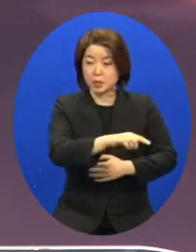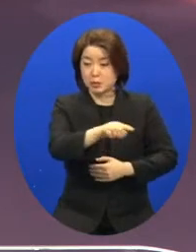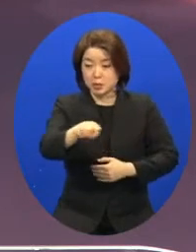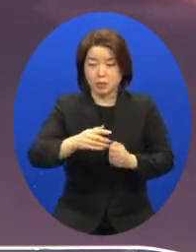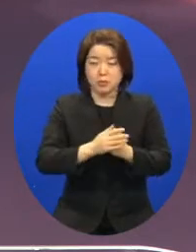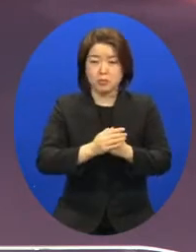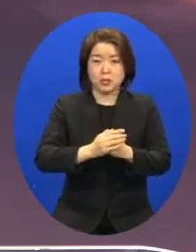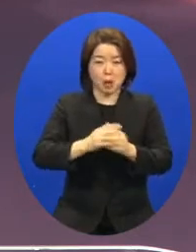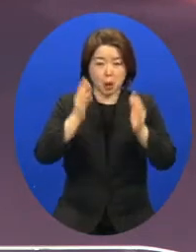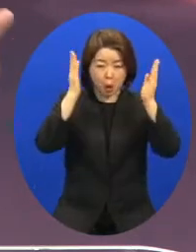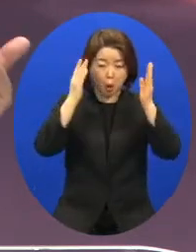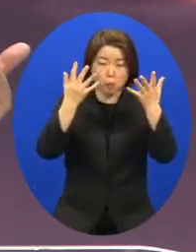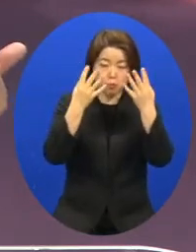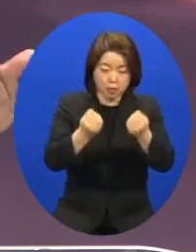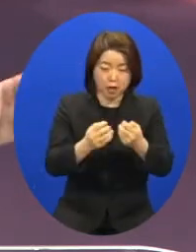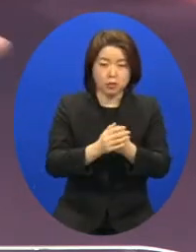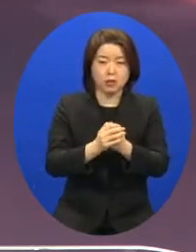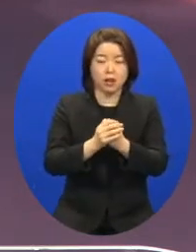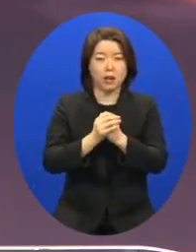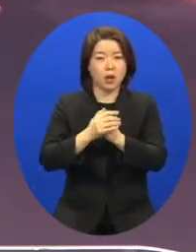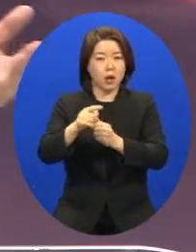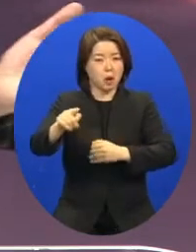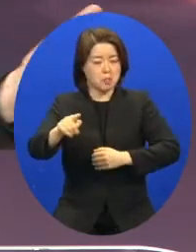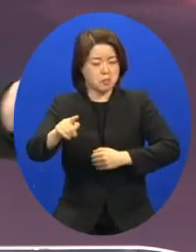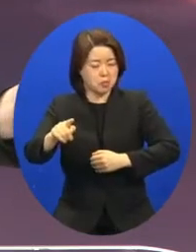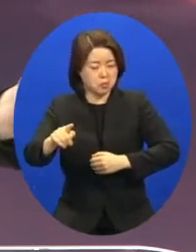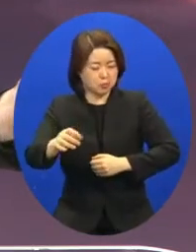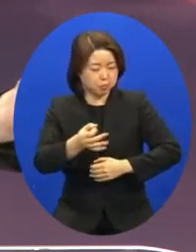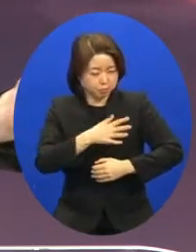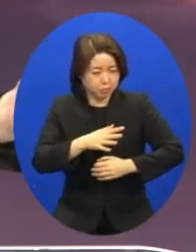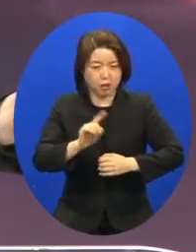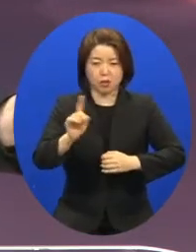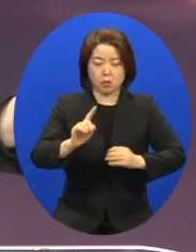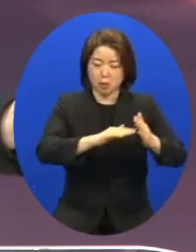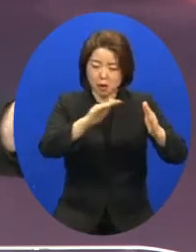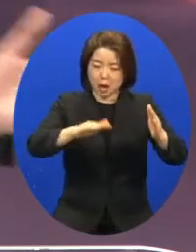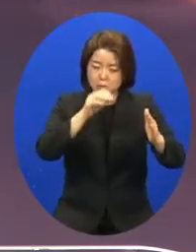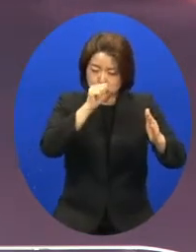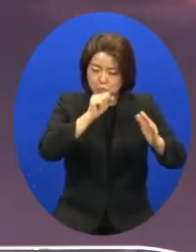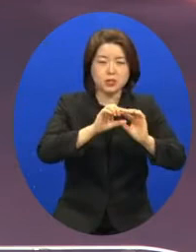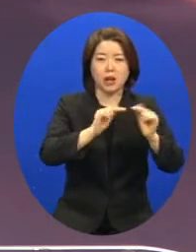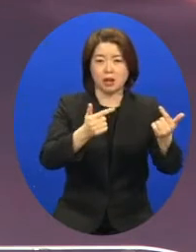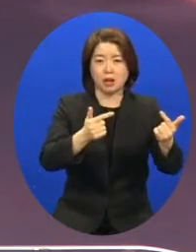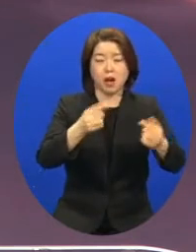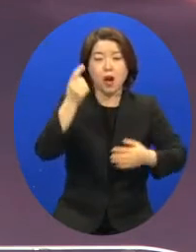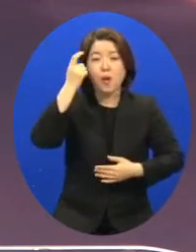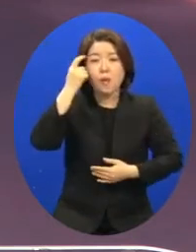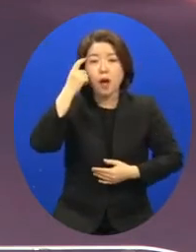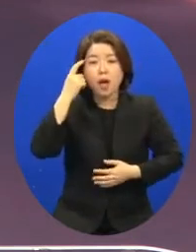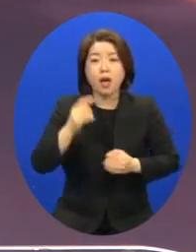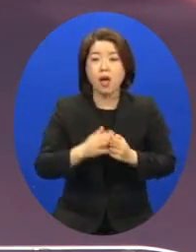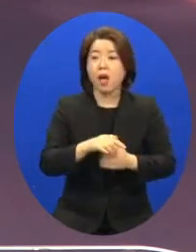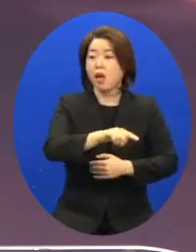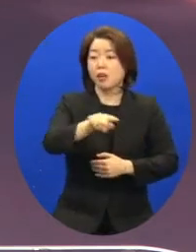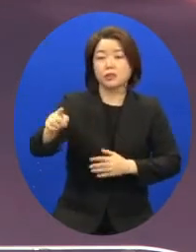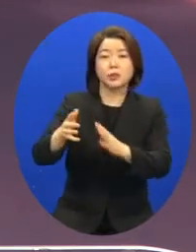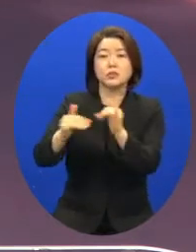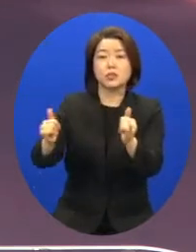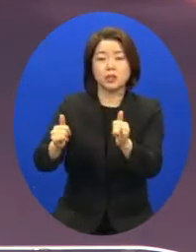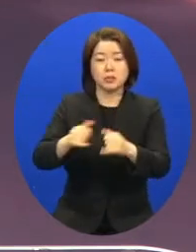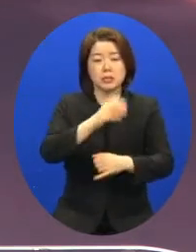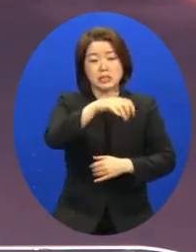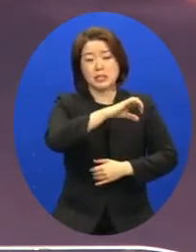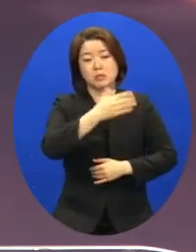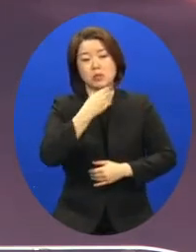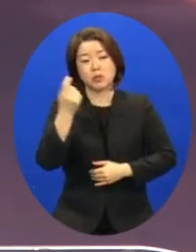가졌거나 가문이 훌륭했거나 그런 사람이 별로 없었다고 그랬습니다. 왜 그러냐면 그런 사람들은